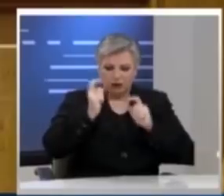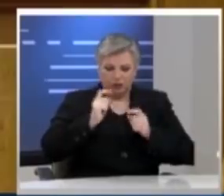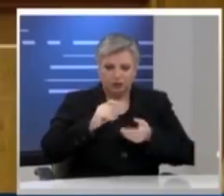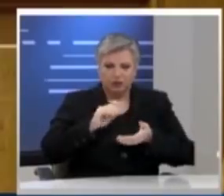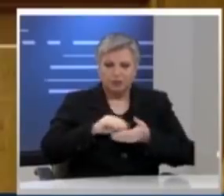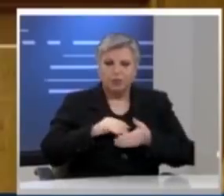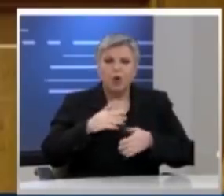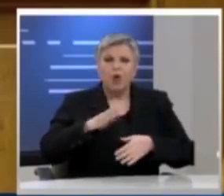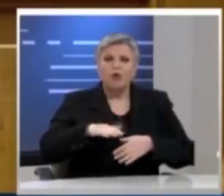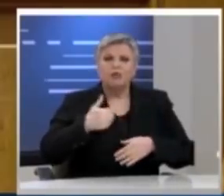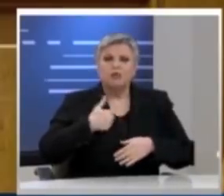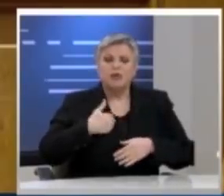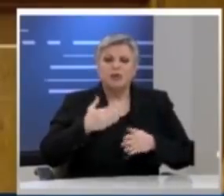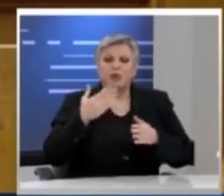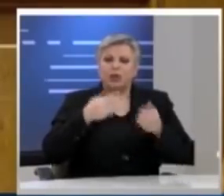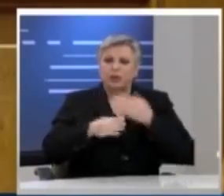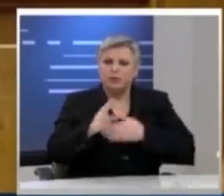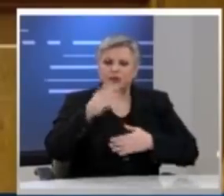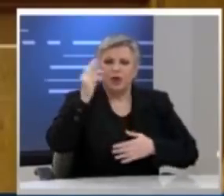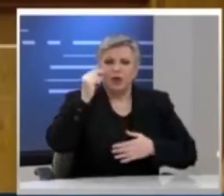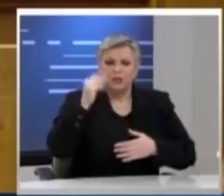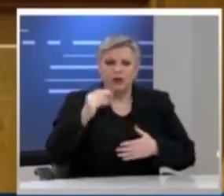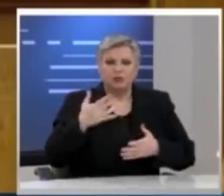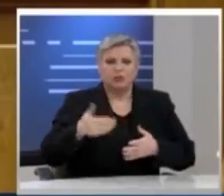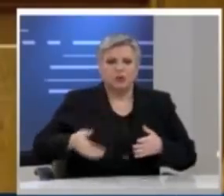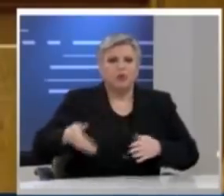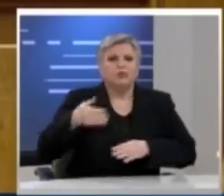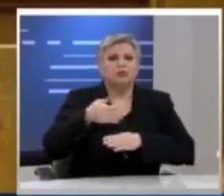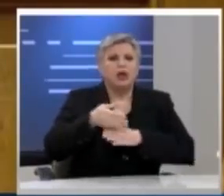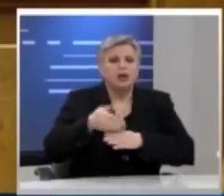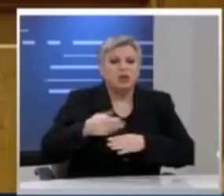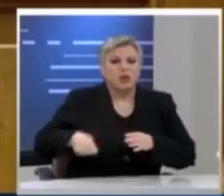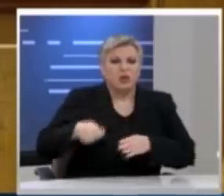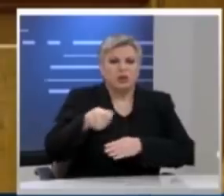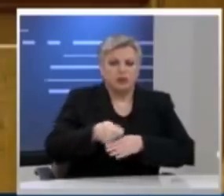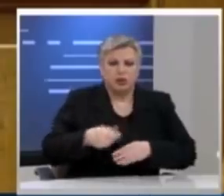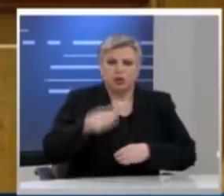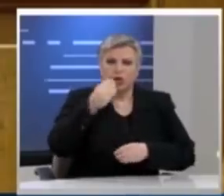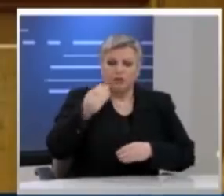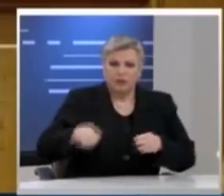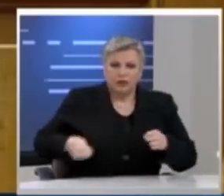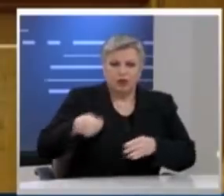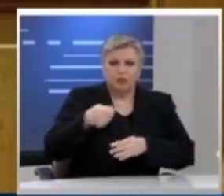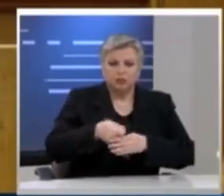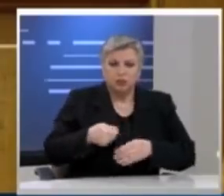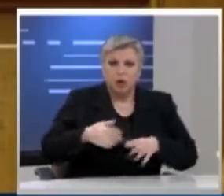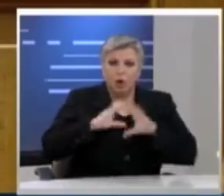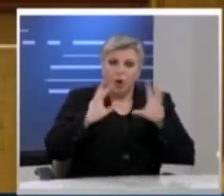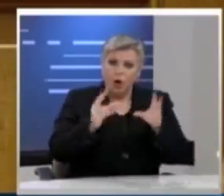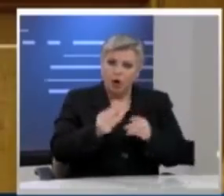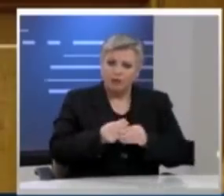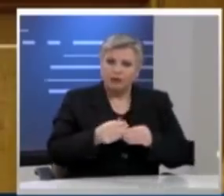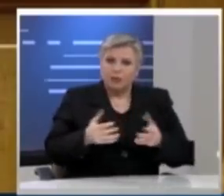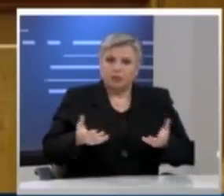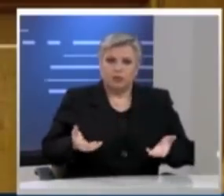σπουδάσει τα παιδιά της να πληρώσει νίκη σίτηση και τόσα άλλα επιτρέψτε μου να